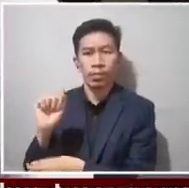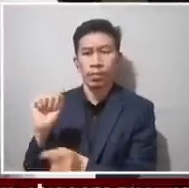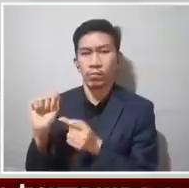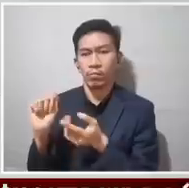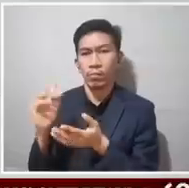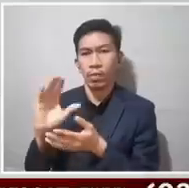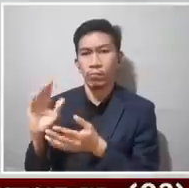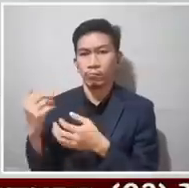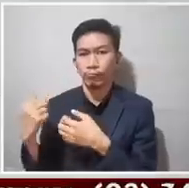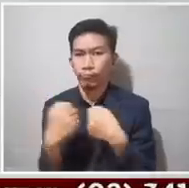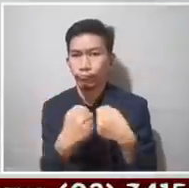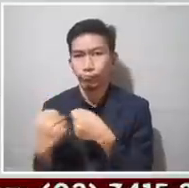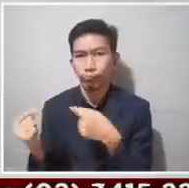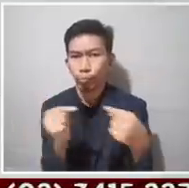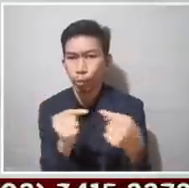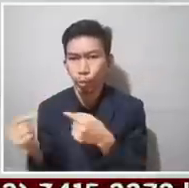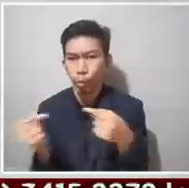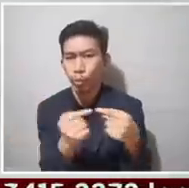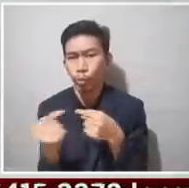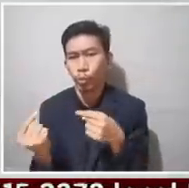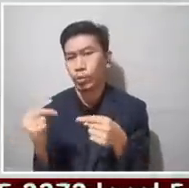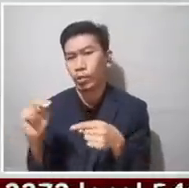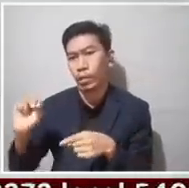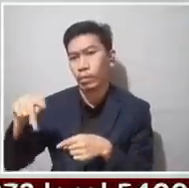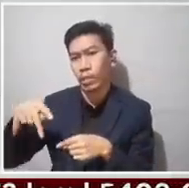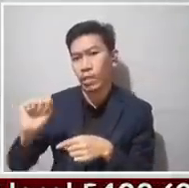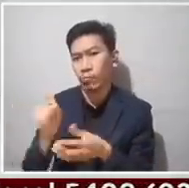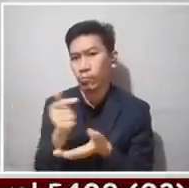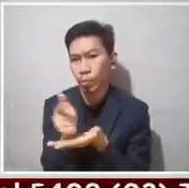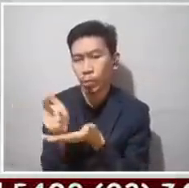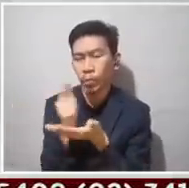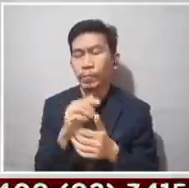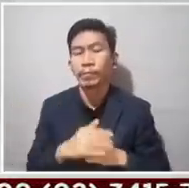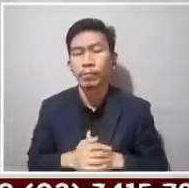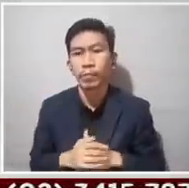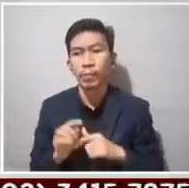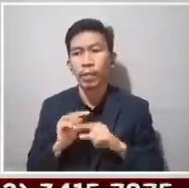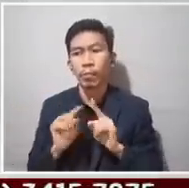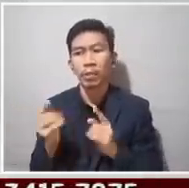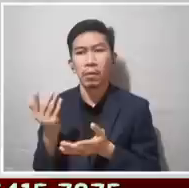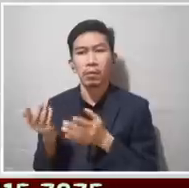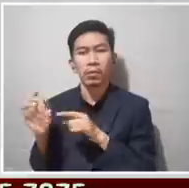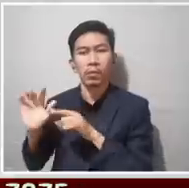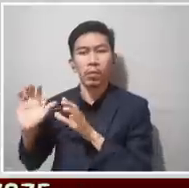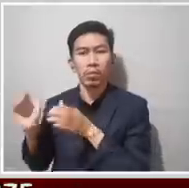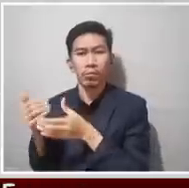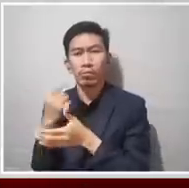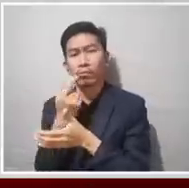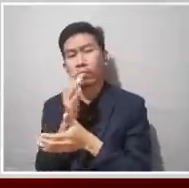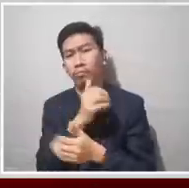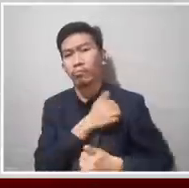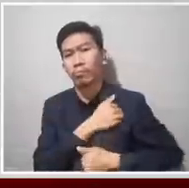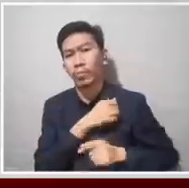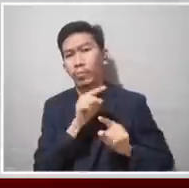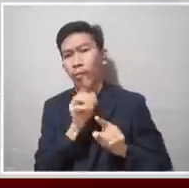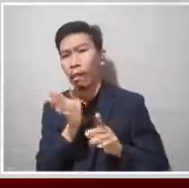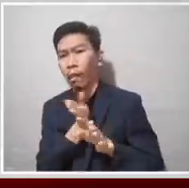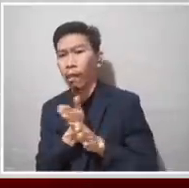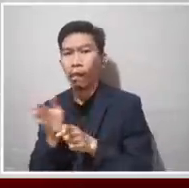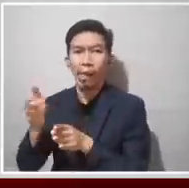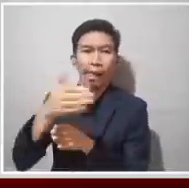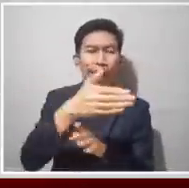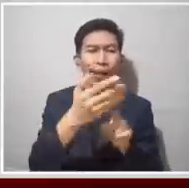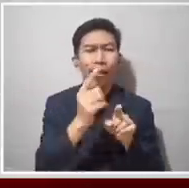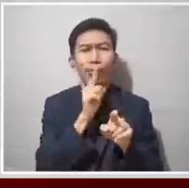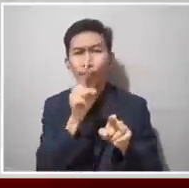ng NPA. Pero ayon sa bayan muna, nililihis lang ng militar ang issue sa tunay na ugat ng rebelyon. Imbis na alamin kung bahagi ba sila o